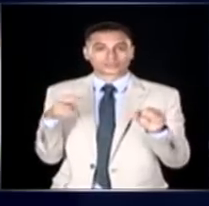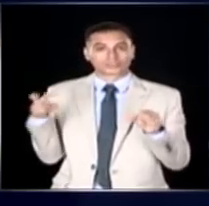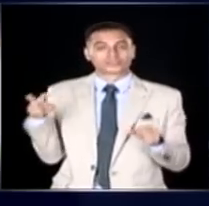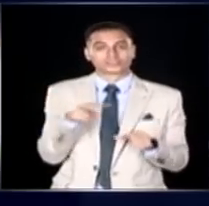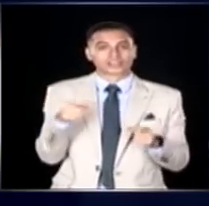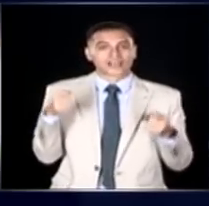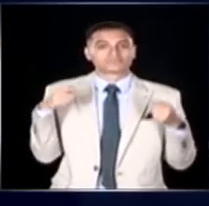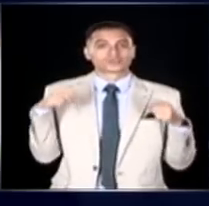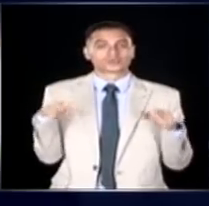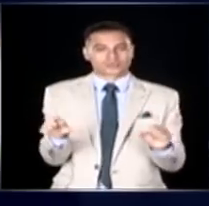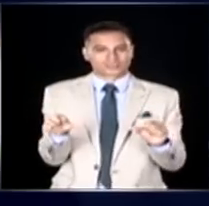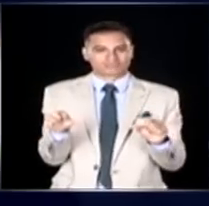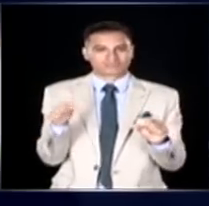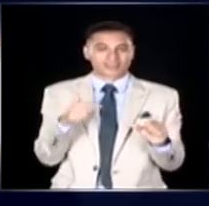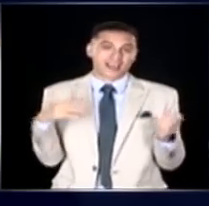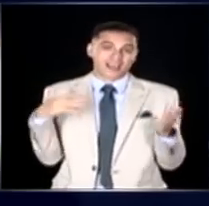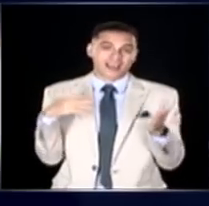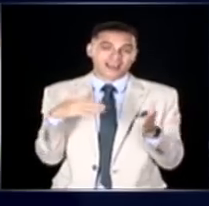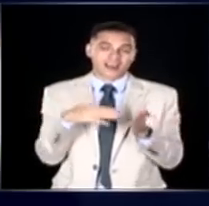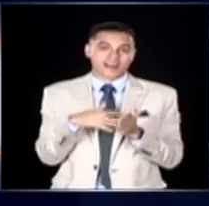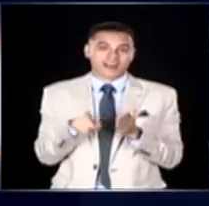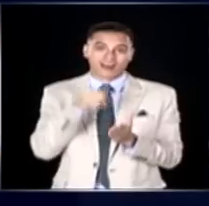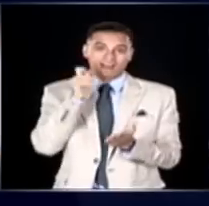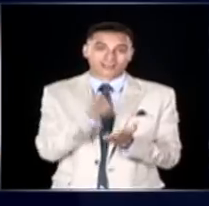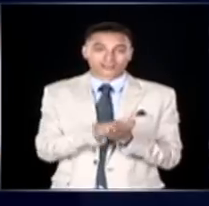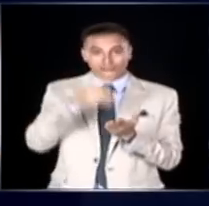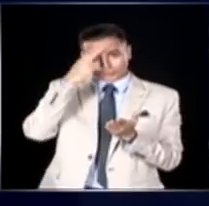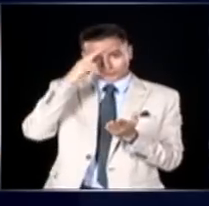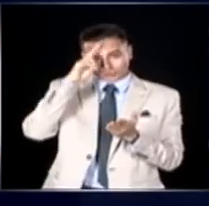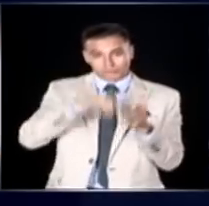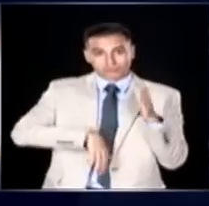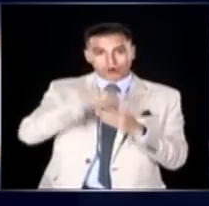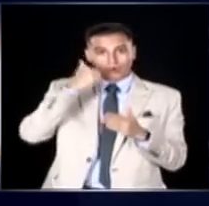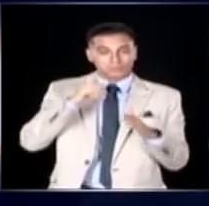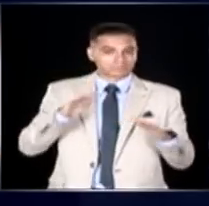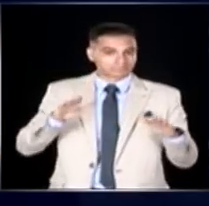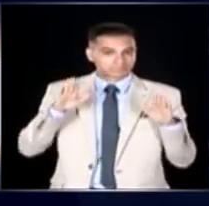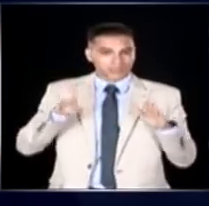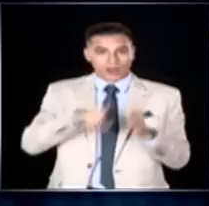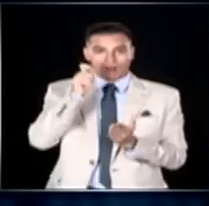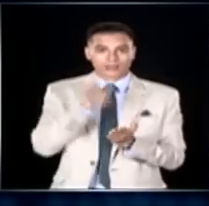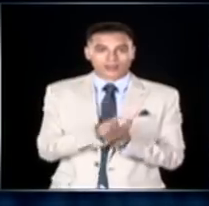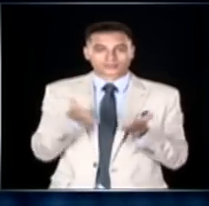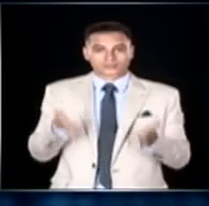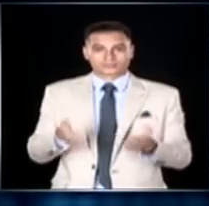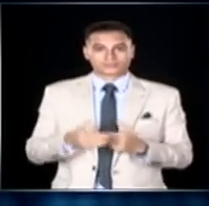95-95. الفقرة الأخيرة هي اللي هتحدد مين اللي هيوصل لدور الـ16، فقرة عجلة